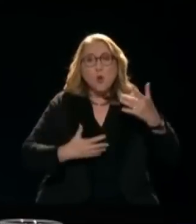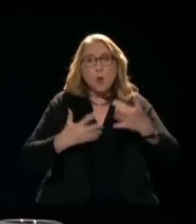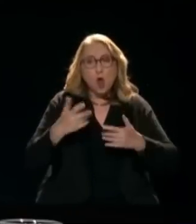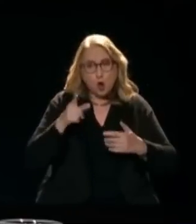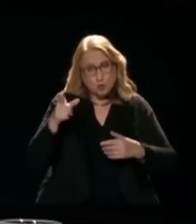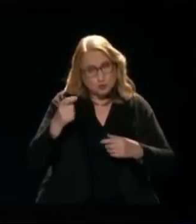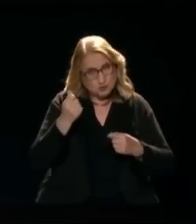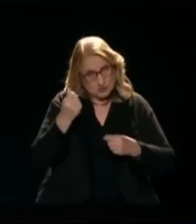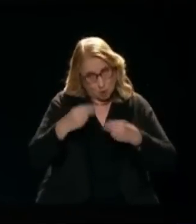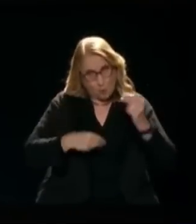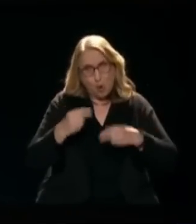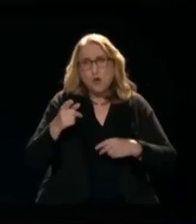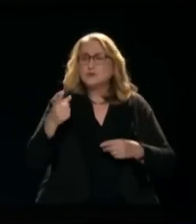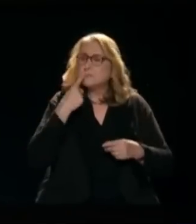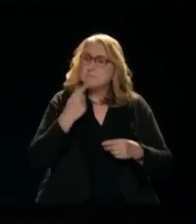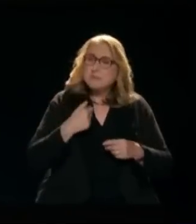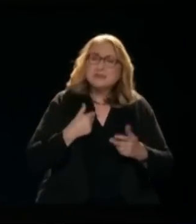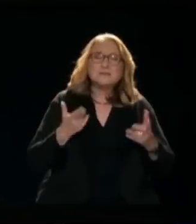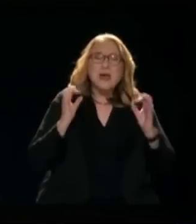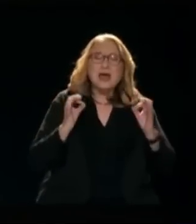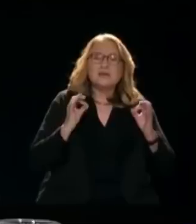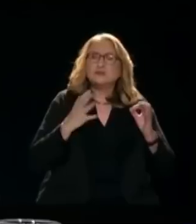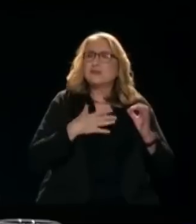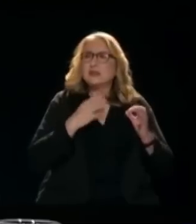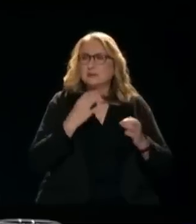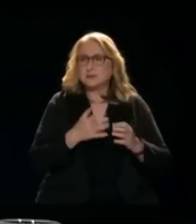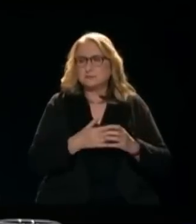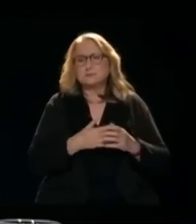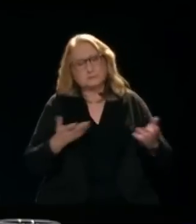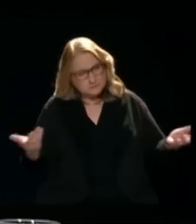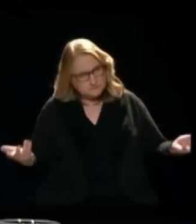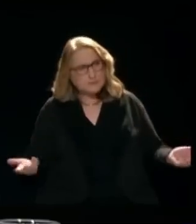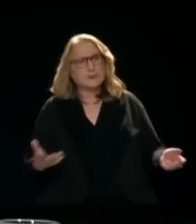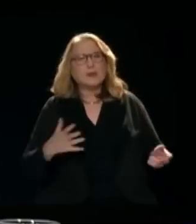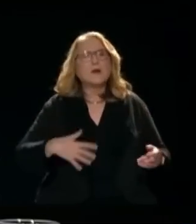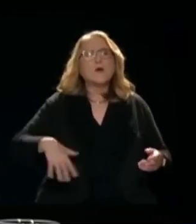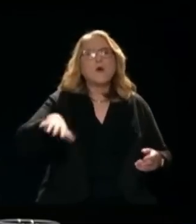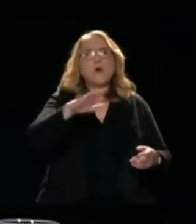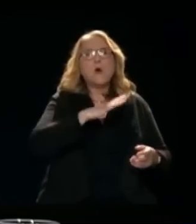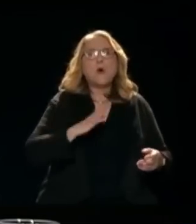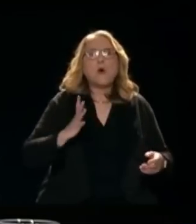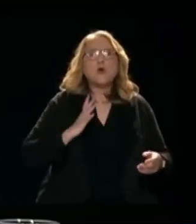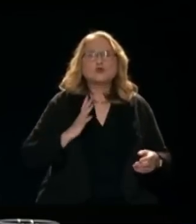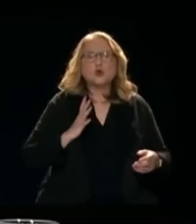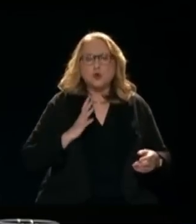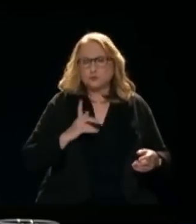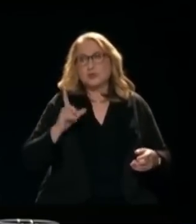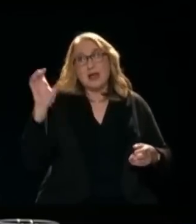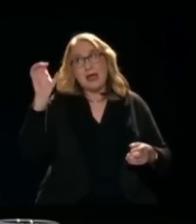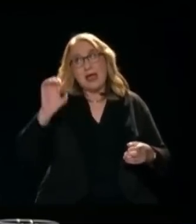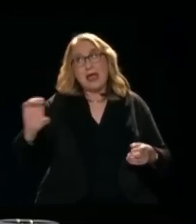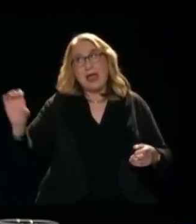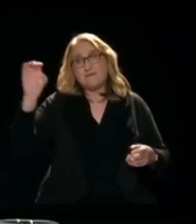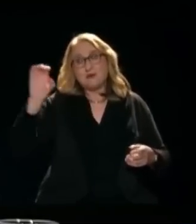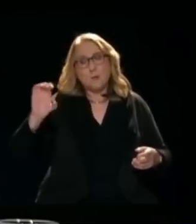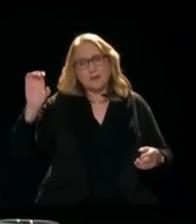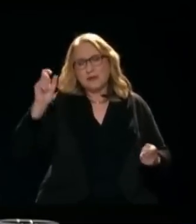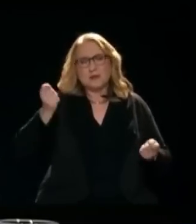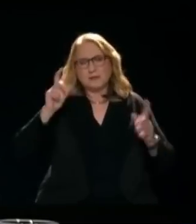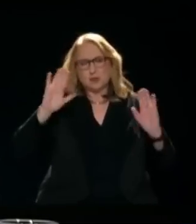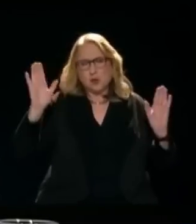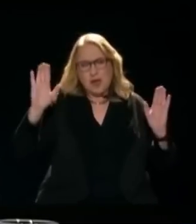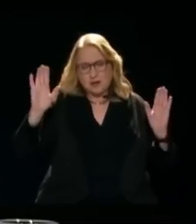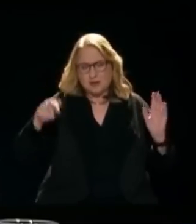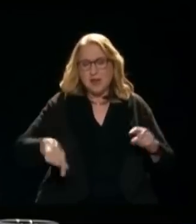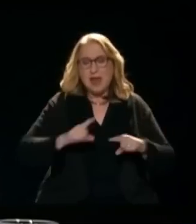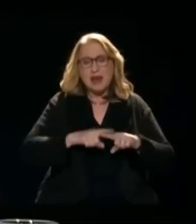αντιληφθεί αυτό το οποίο εσείς θέλετε να επικοινωνήσετε. Είναι αυτό που κάνει όλος ο κόσμος, με εξαίρεση την Ευρωπαϊκή Ένωση και κυρίως με εξαίρεση την Ελλάδα. Δηλαδή,